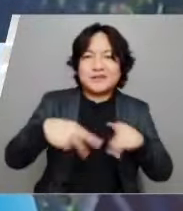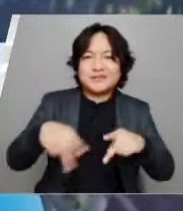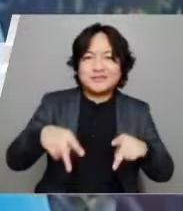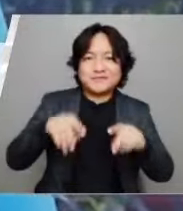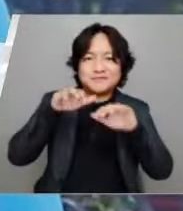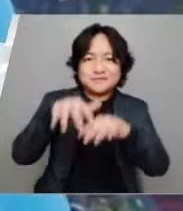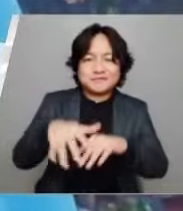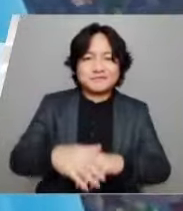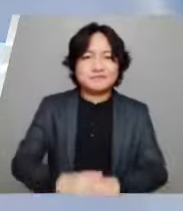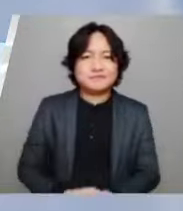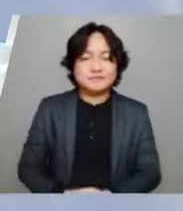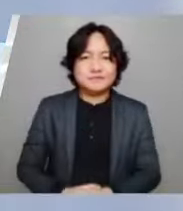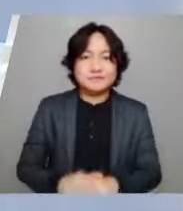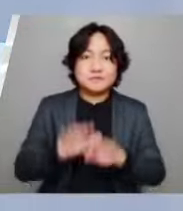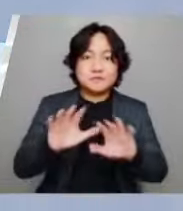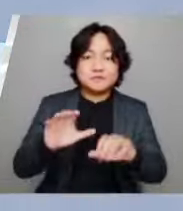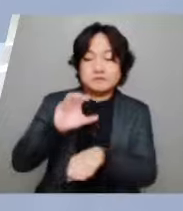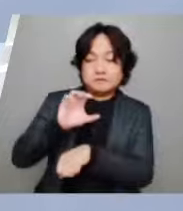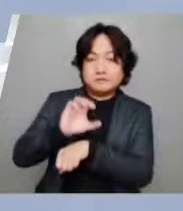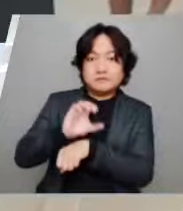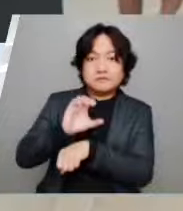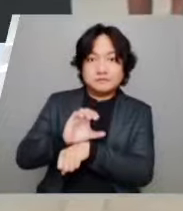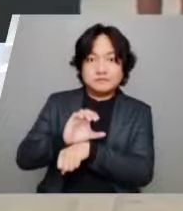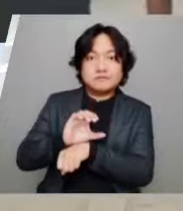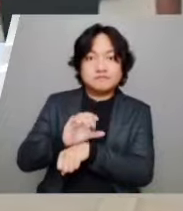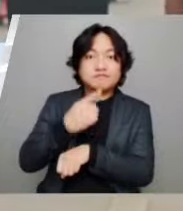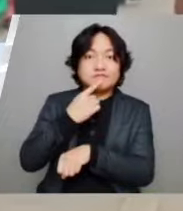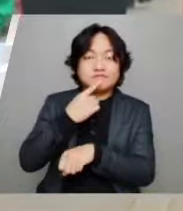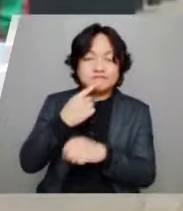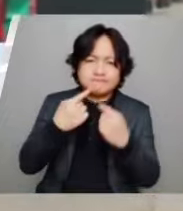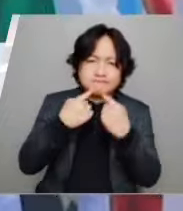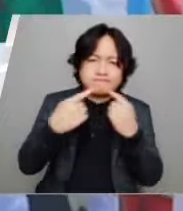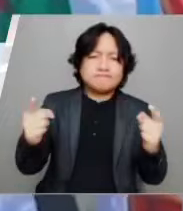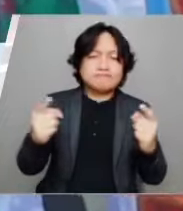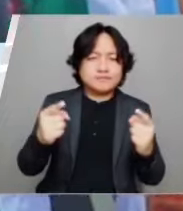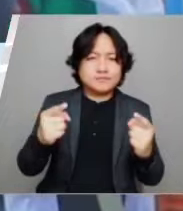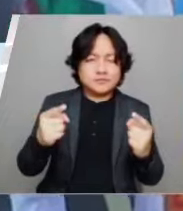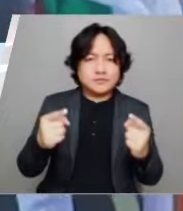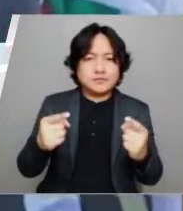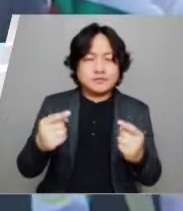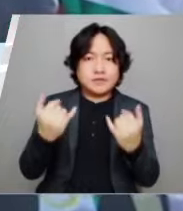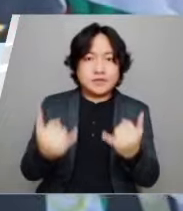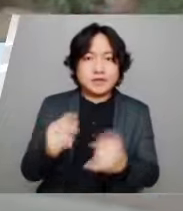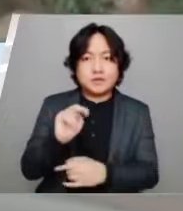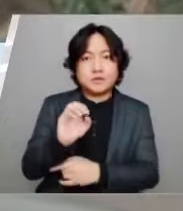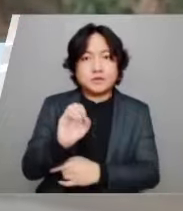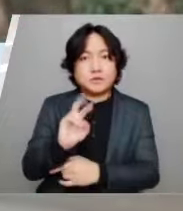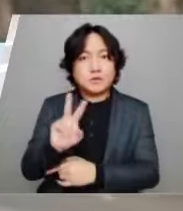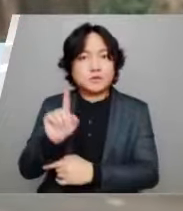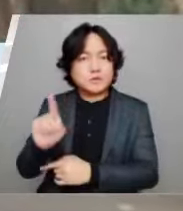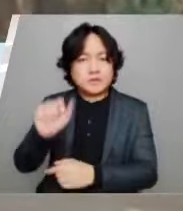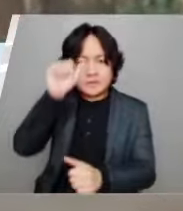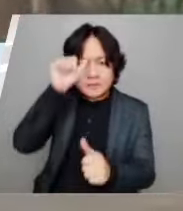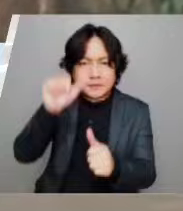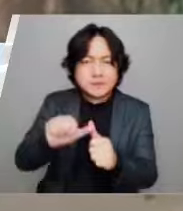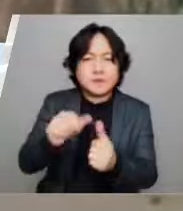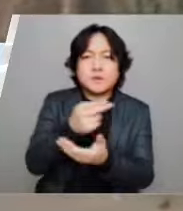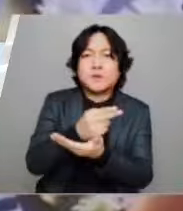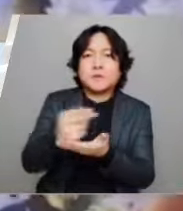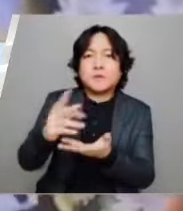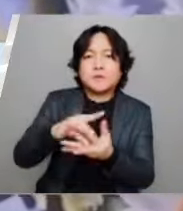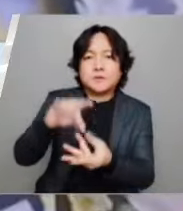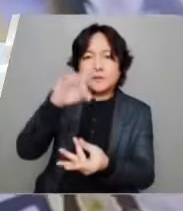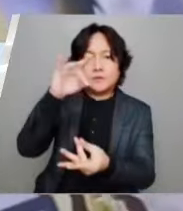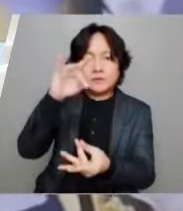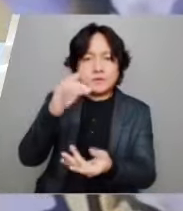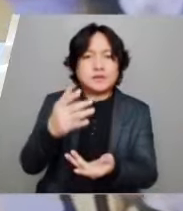Pero paalala nga ng simbahan, ngayong All Saints Day, huwag kalimutang alalahanin ang mga banal. Kasuotan ng iba't ibang santo